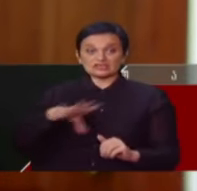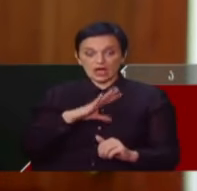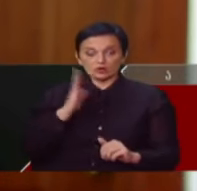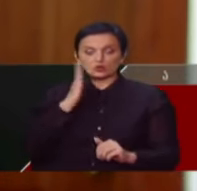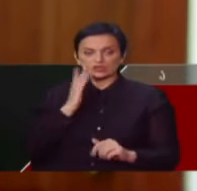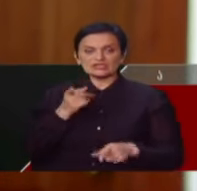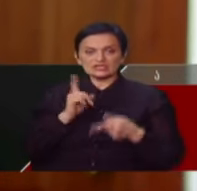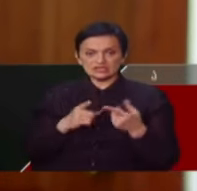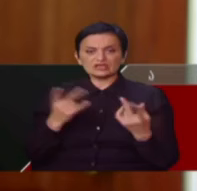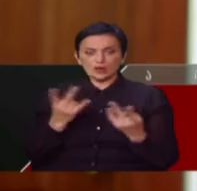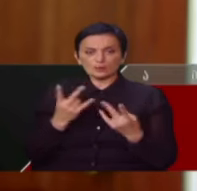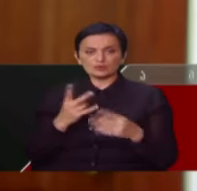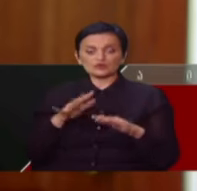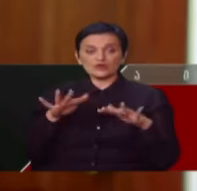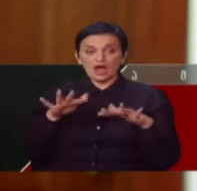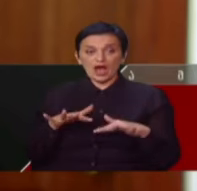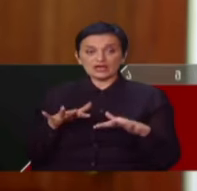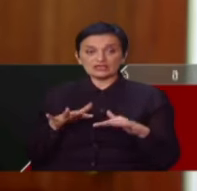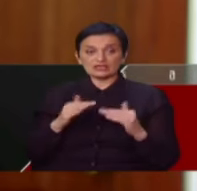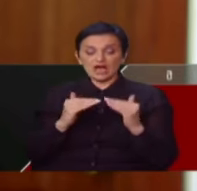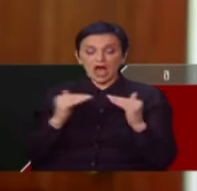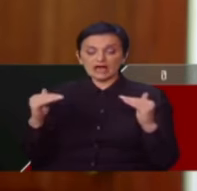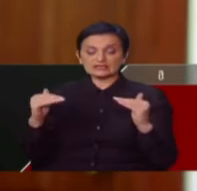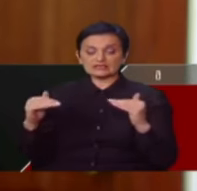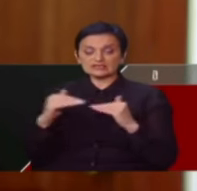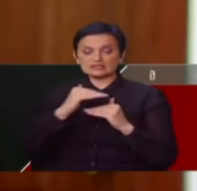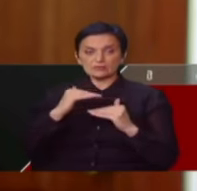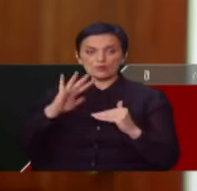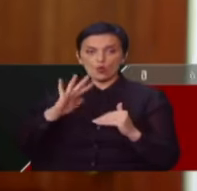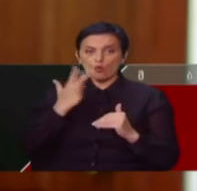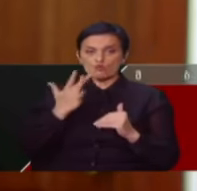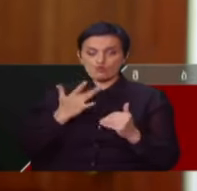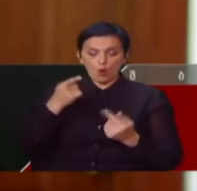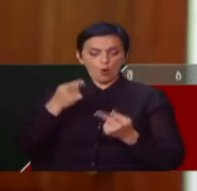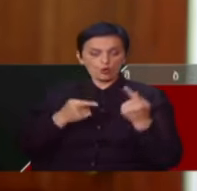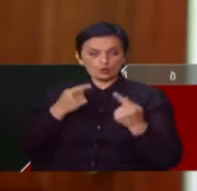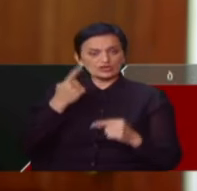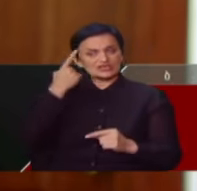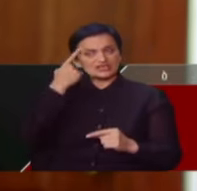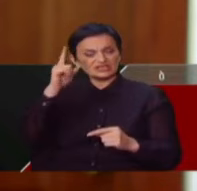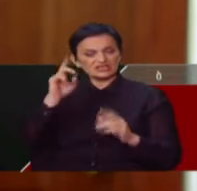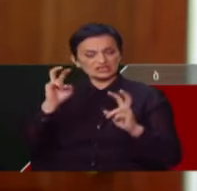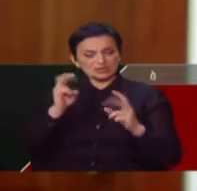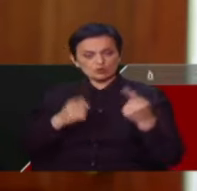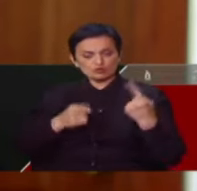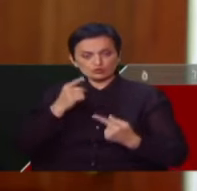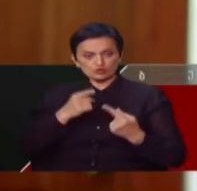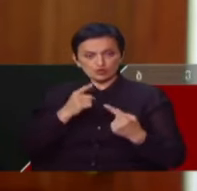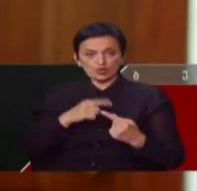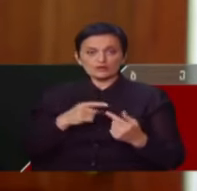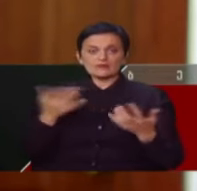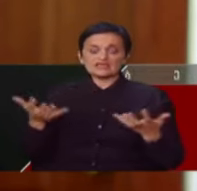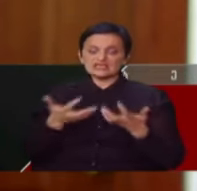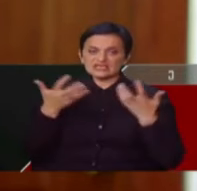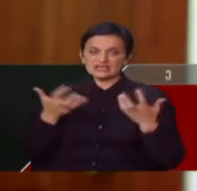ნამდვილად უნდა იყოს ადგილი და ასპარეზი მხოლოდ პოლიტიკური ბრძოლისათვის, იდეების ბრძოლისათვის, მათ შორის